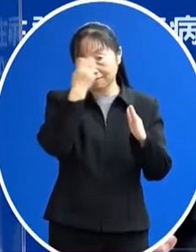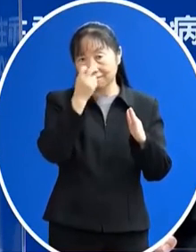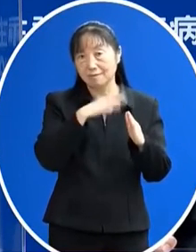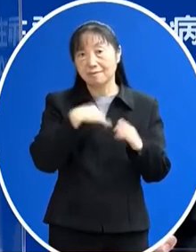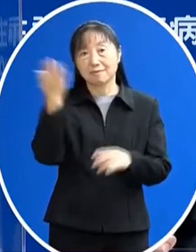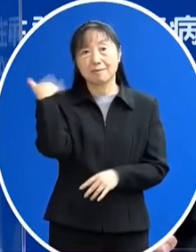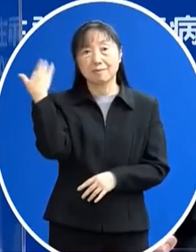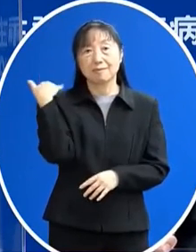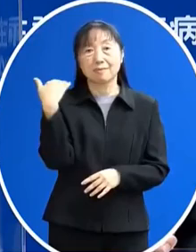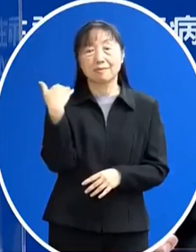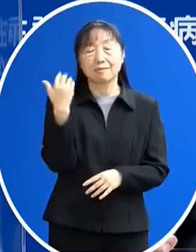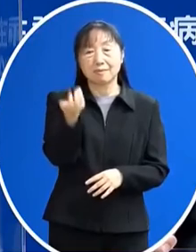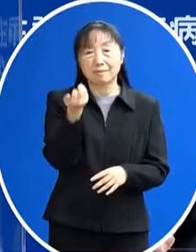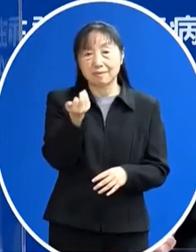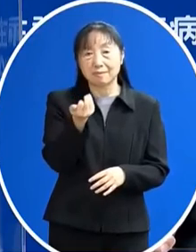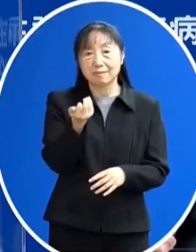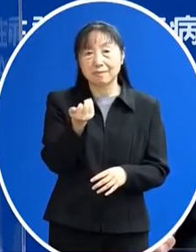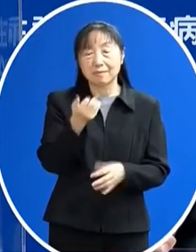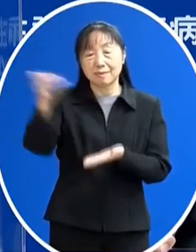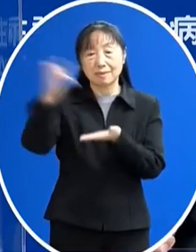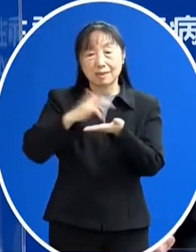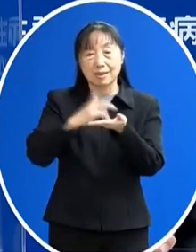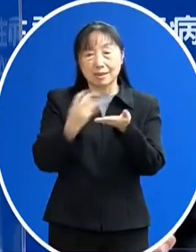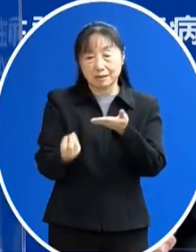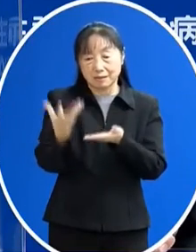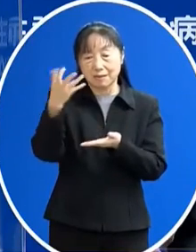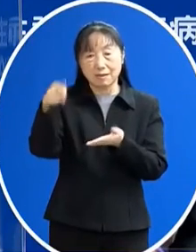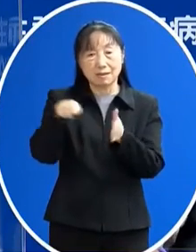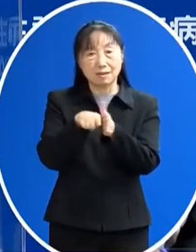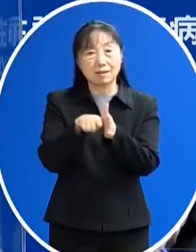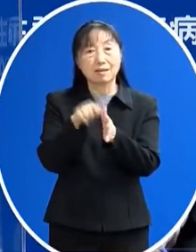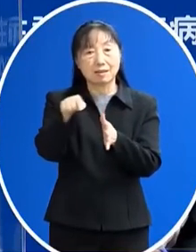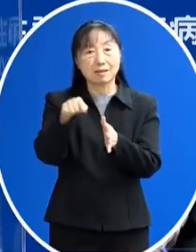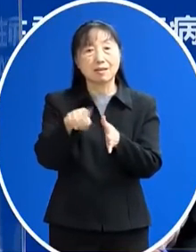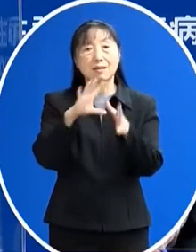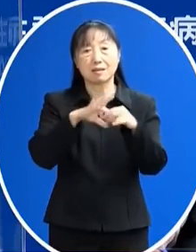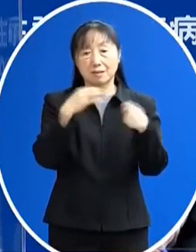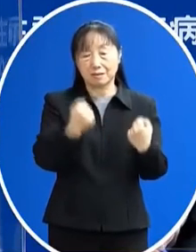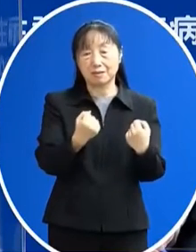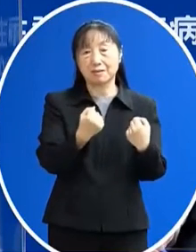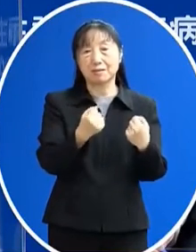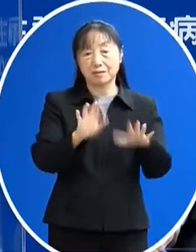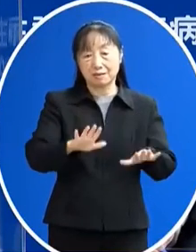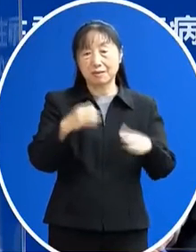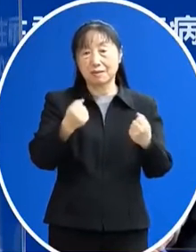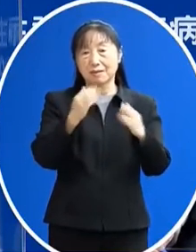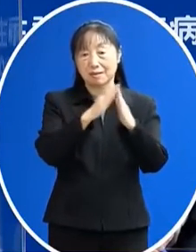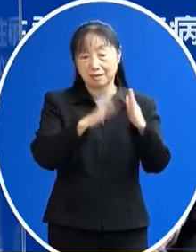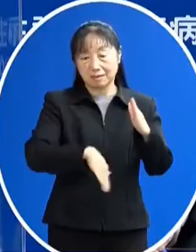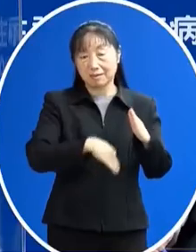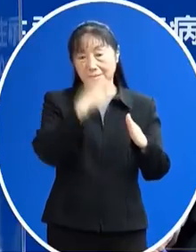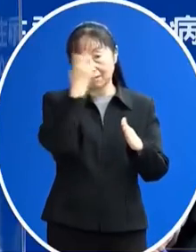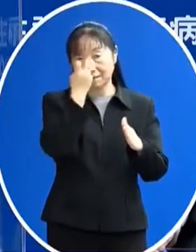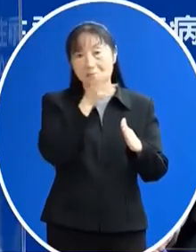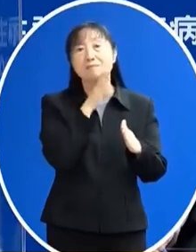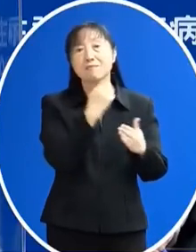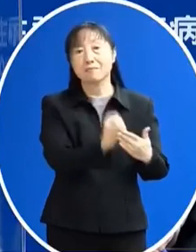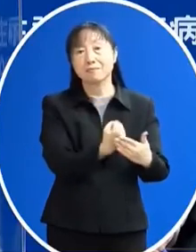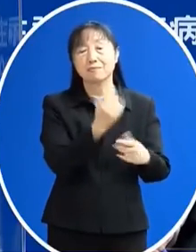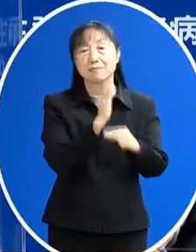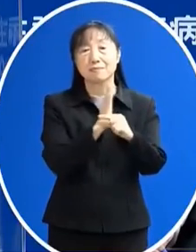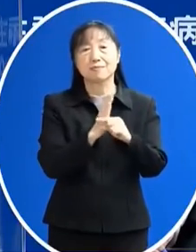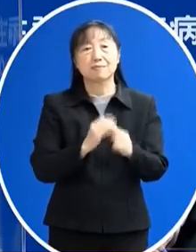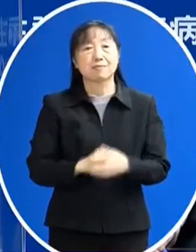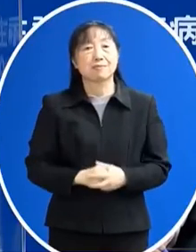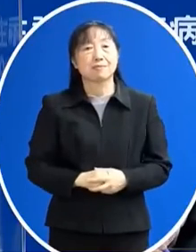间 高峰的时候进来的人比较多，所以相对在居家检疫的进来也会比较多，在